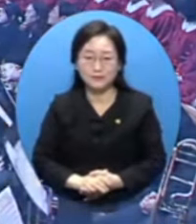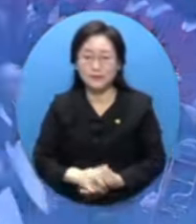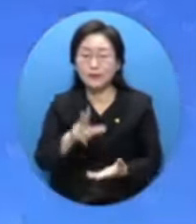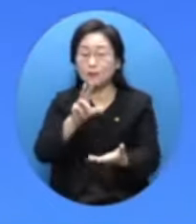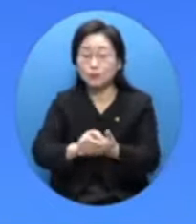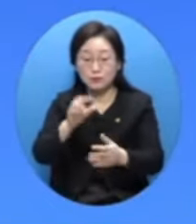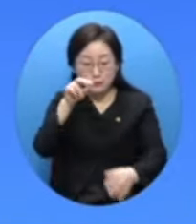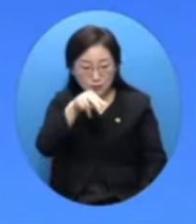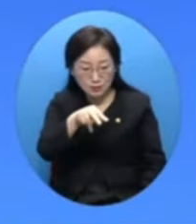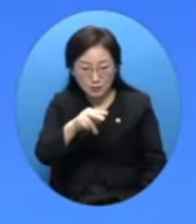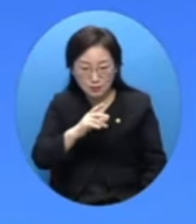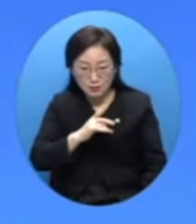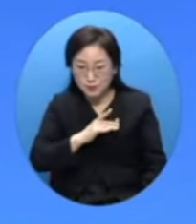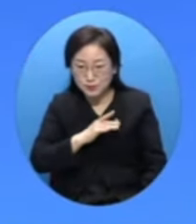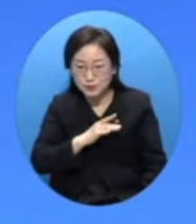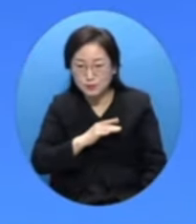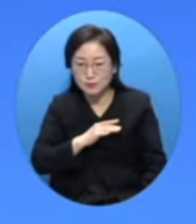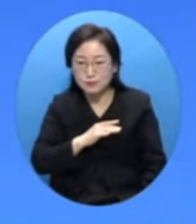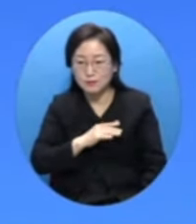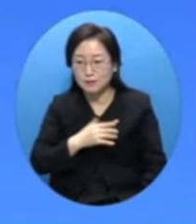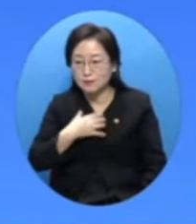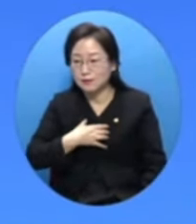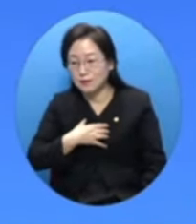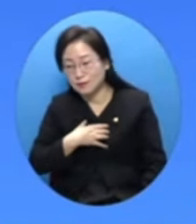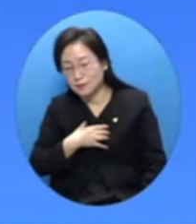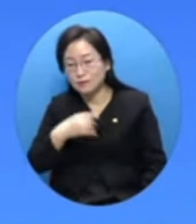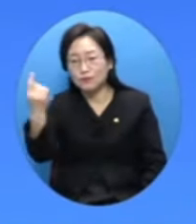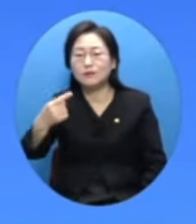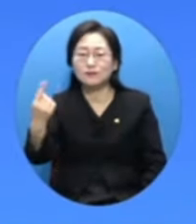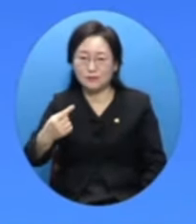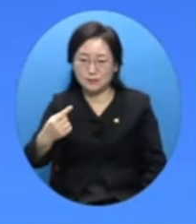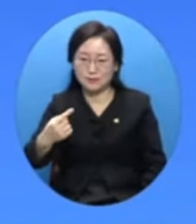문제를 바라보면 두려움이 다가옵니다. 염려 걱정이 다가옵니다.